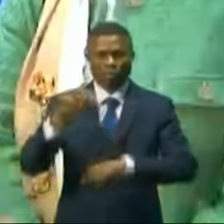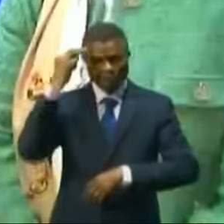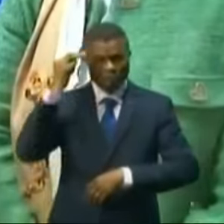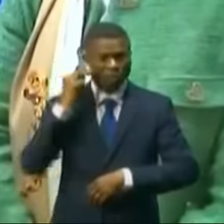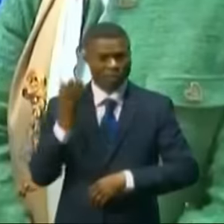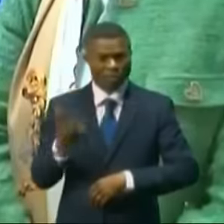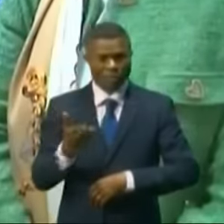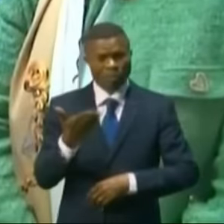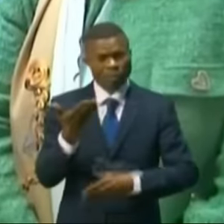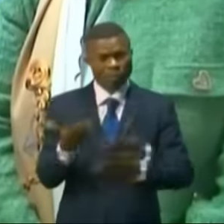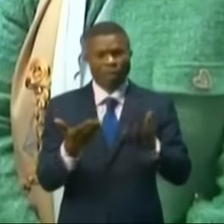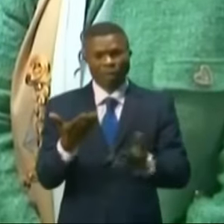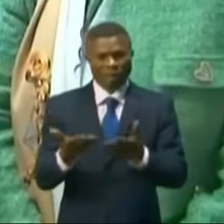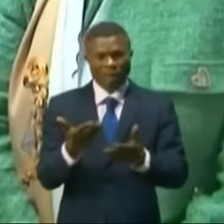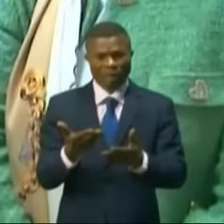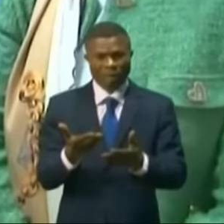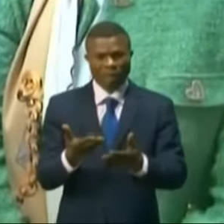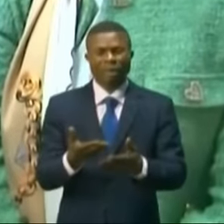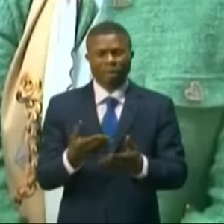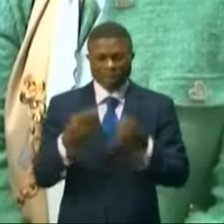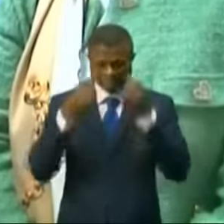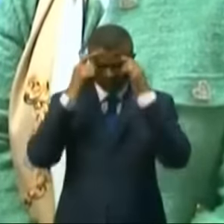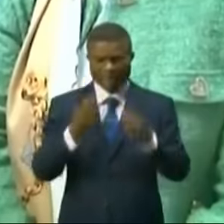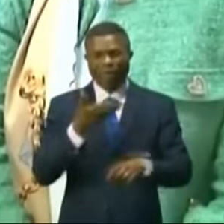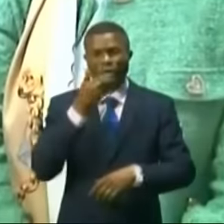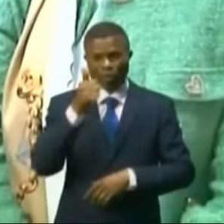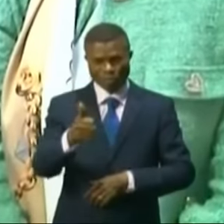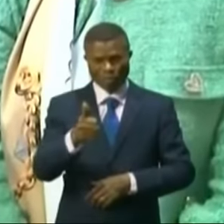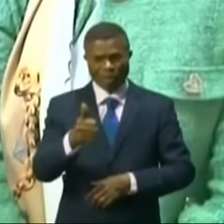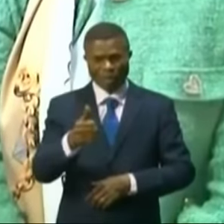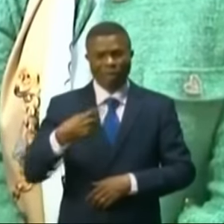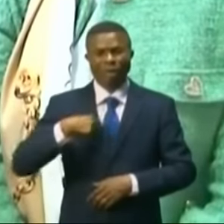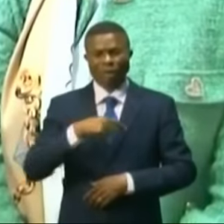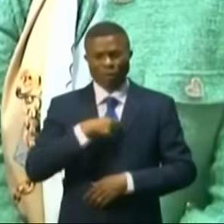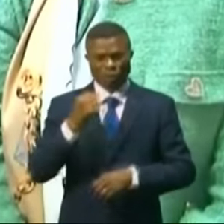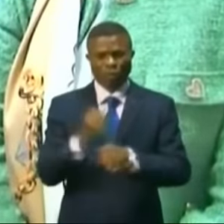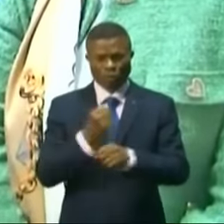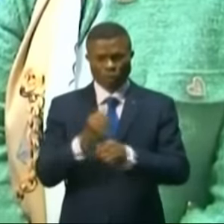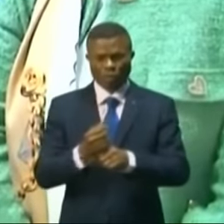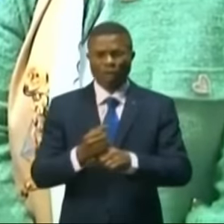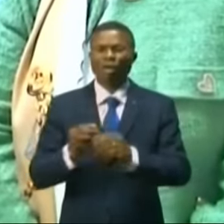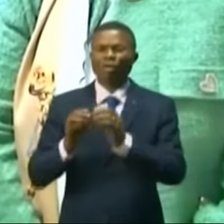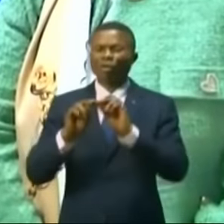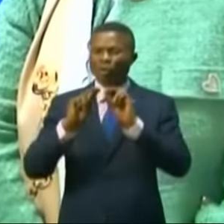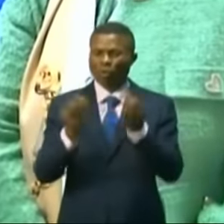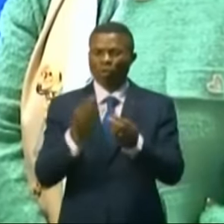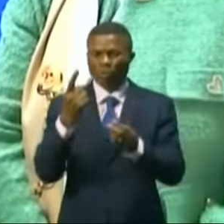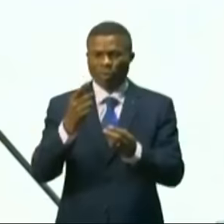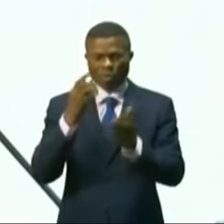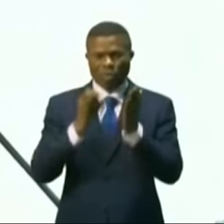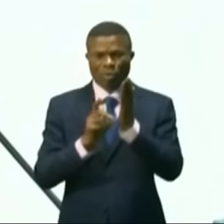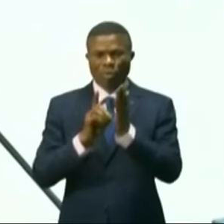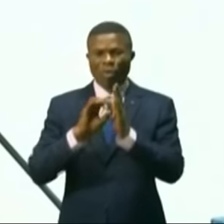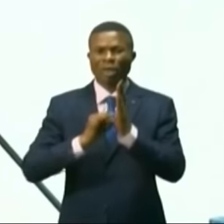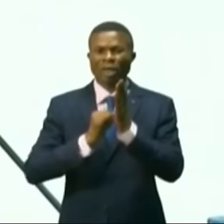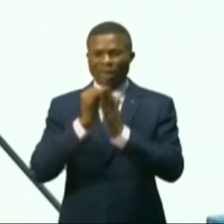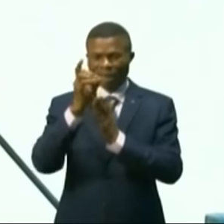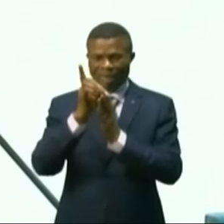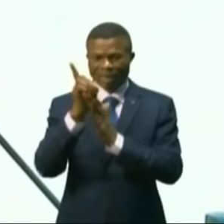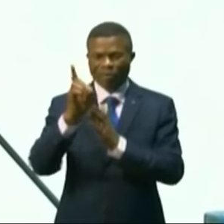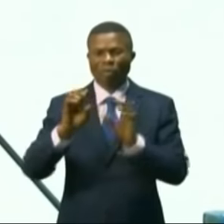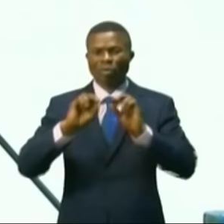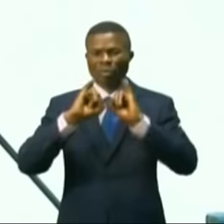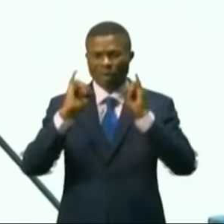je pense qu'il y a une bonne entente là-dessus et que nous allons travailler ensemble pour que l'industrie se développe. Il était ravi de